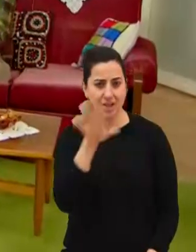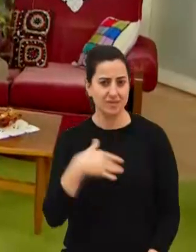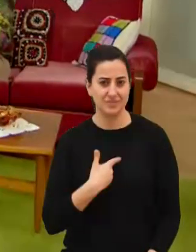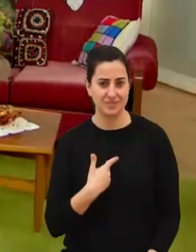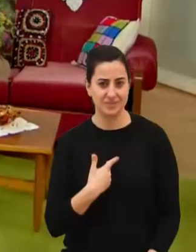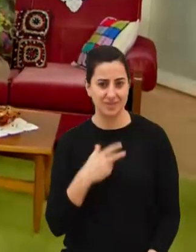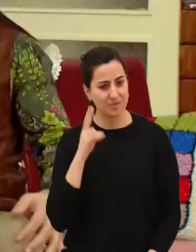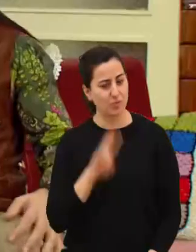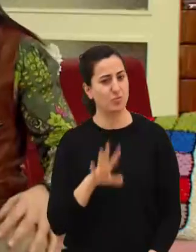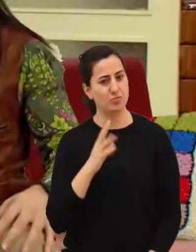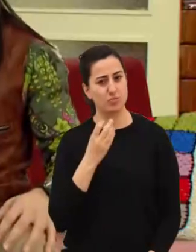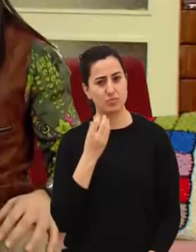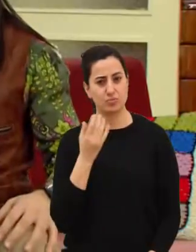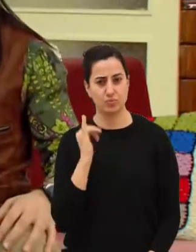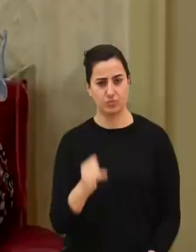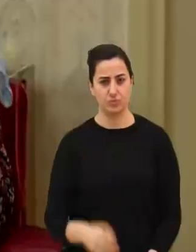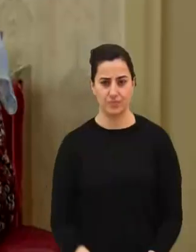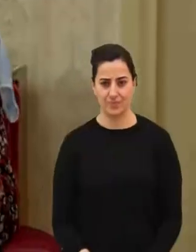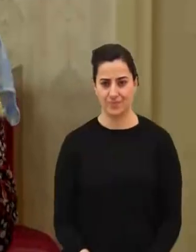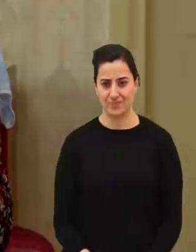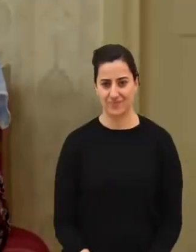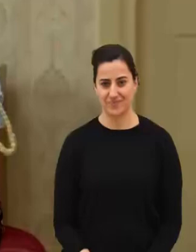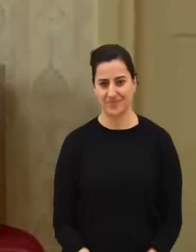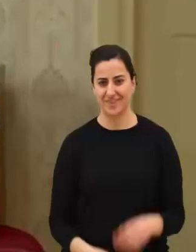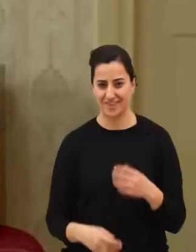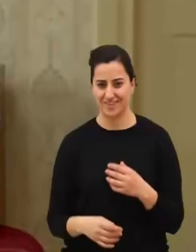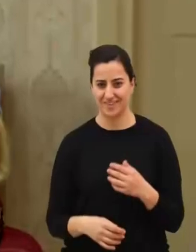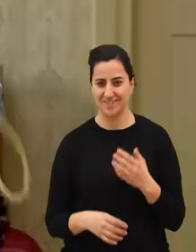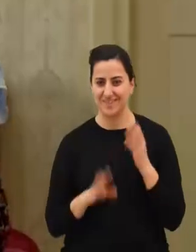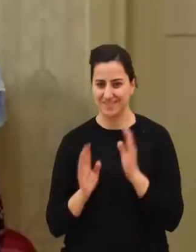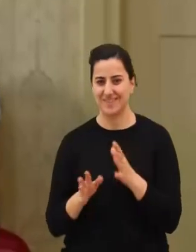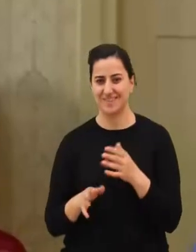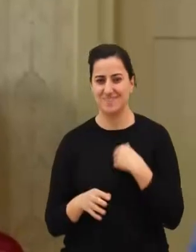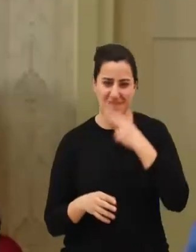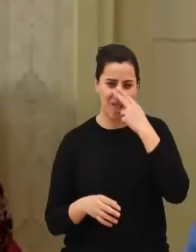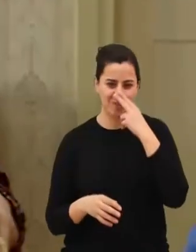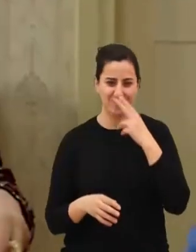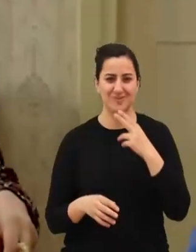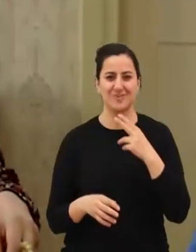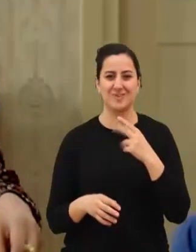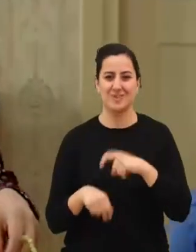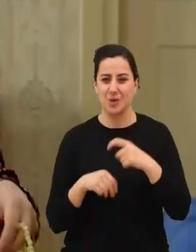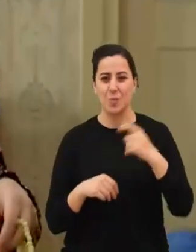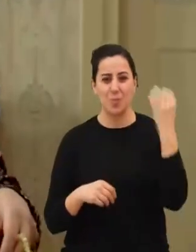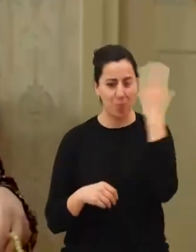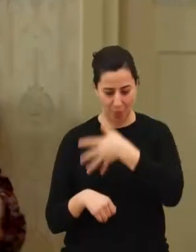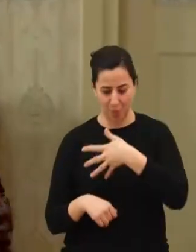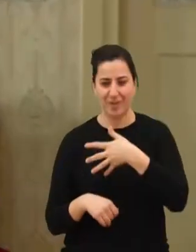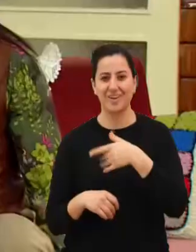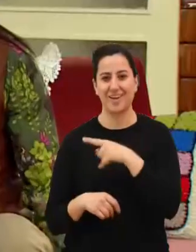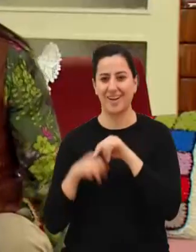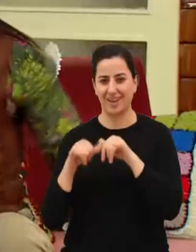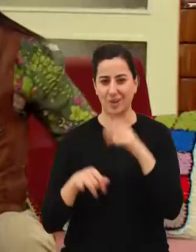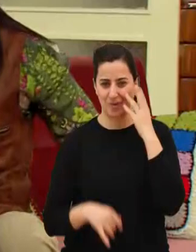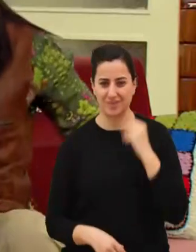ya, yemin ediyorum pef ya. Ne seveyim açan yapayım bile puf. Ben de alıştım. Açan sinirlenin bir şey yapayım bile puf.